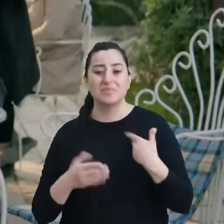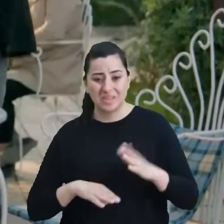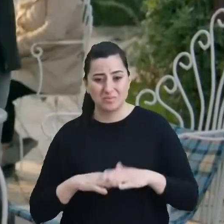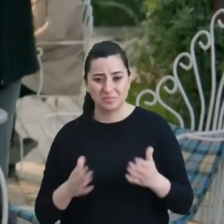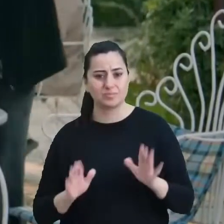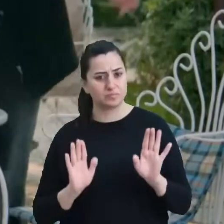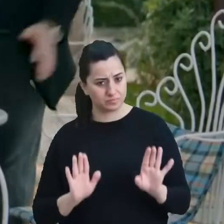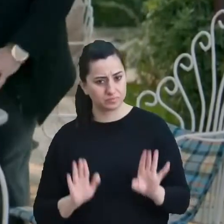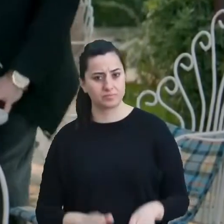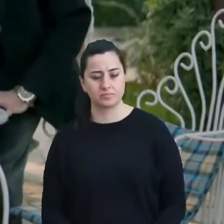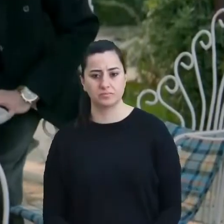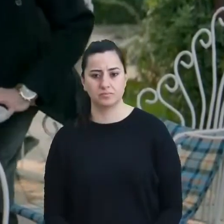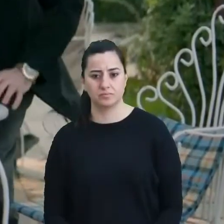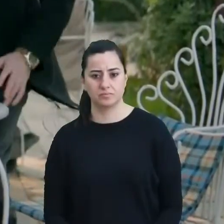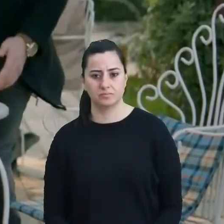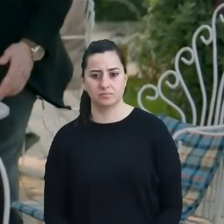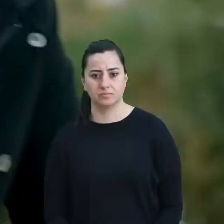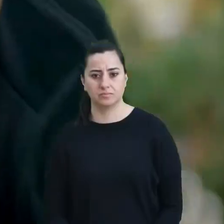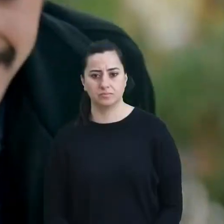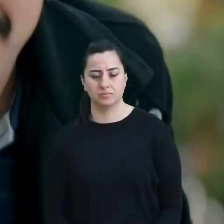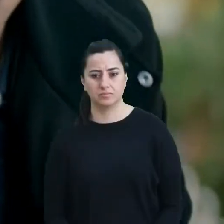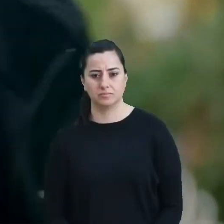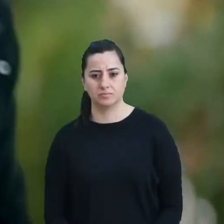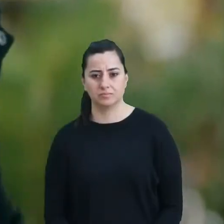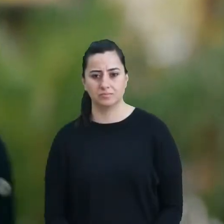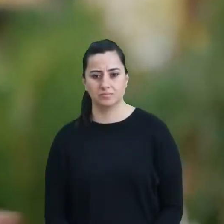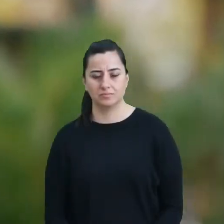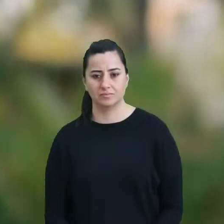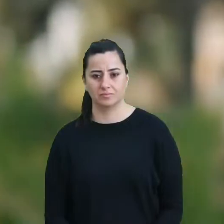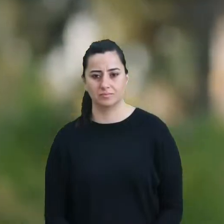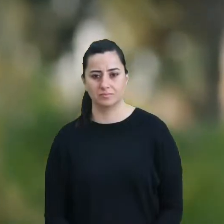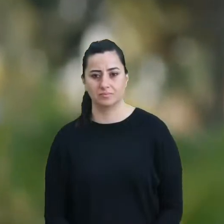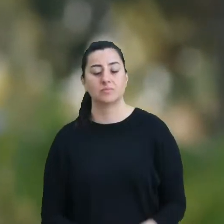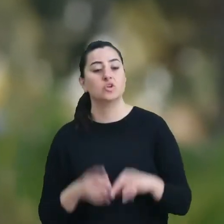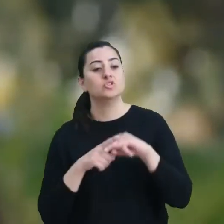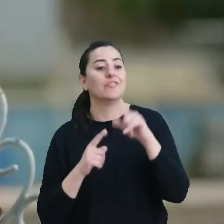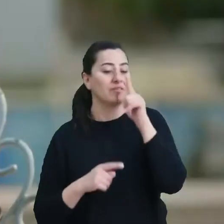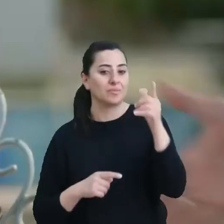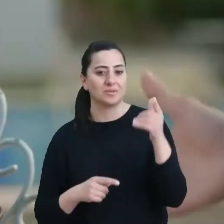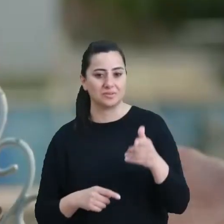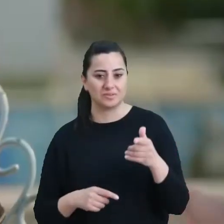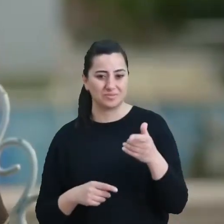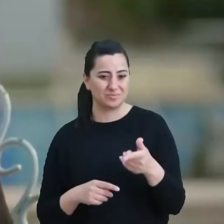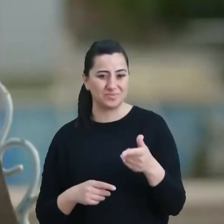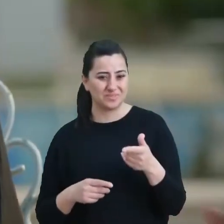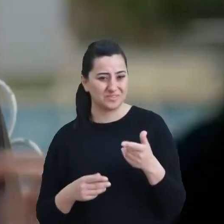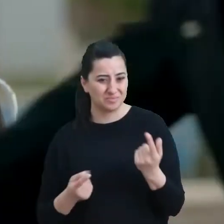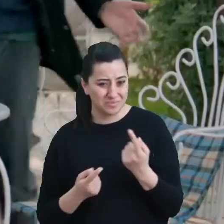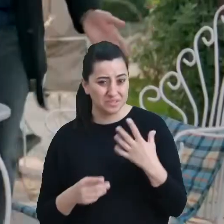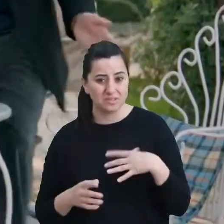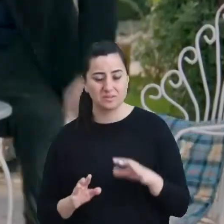ben arkadaş? Sakin ol Bahri. Eliyle masa siler gibi yaptı. Sen gazozun duruyor. Yusuf. Üstüme gelmek beni